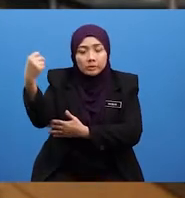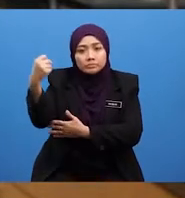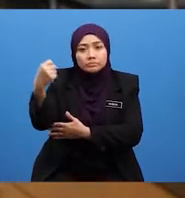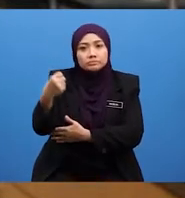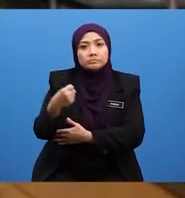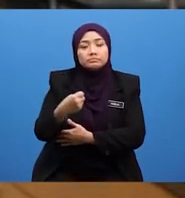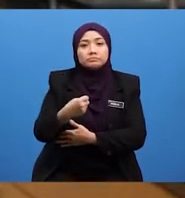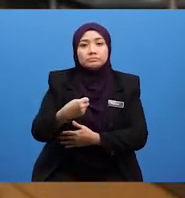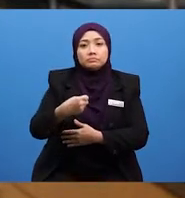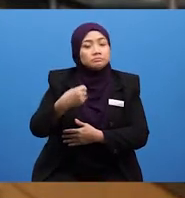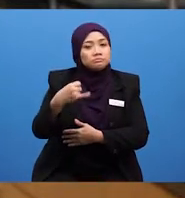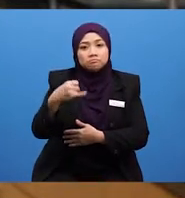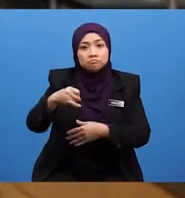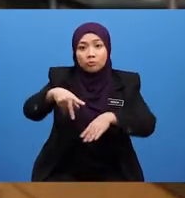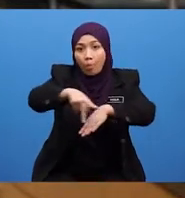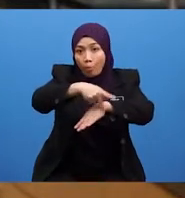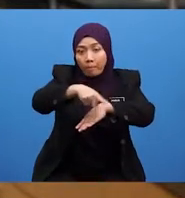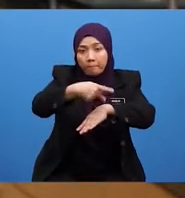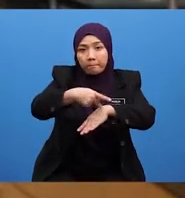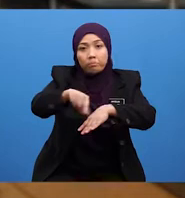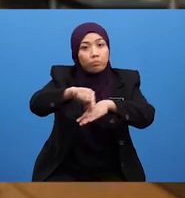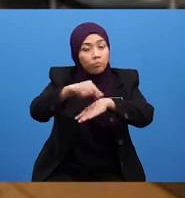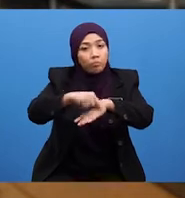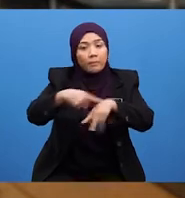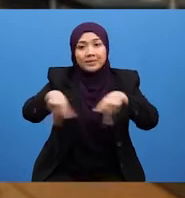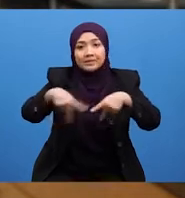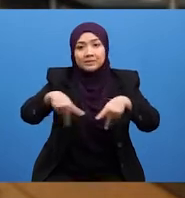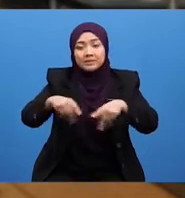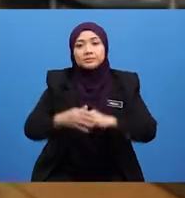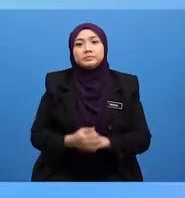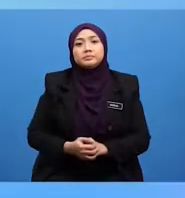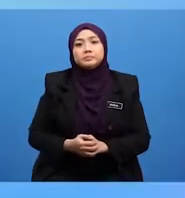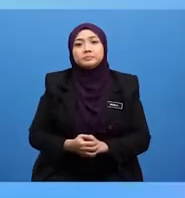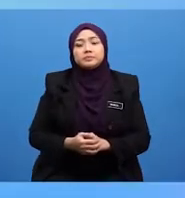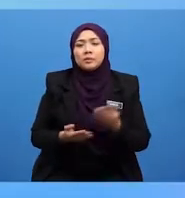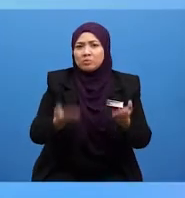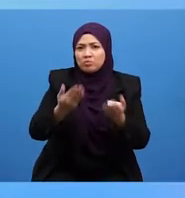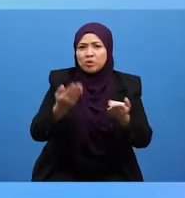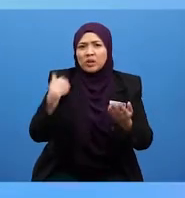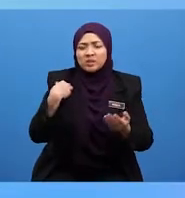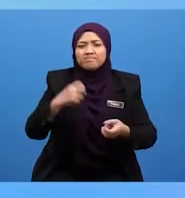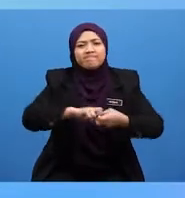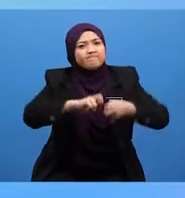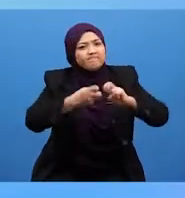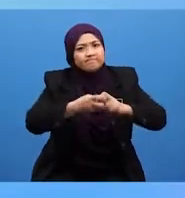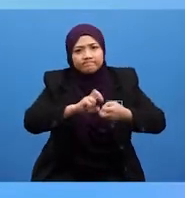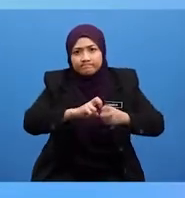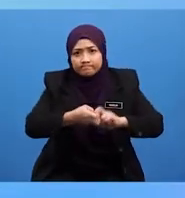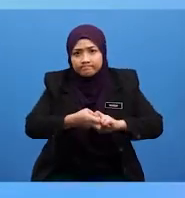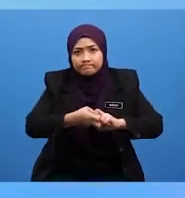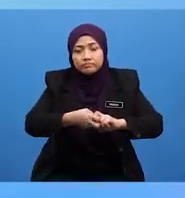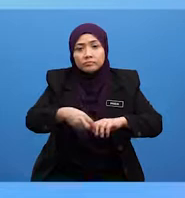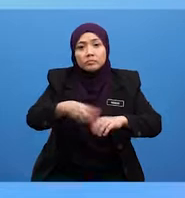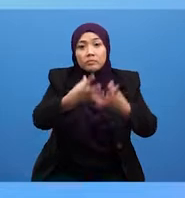plastik? Ya, tepat sekali jawapannya, murid-murid. Masalah pelupusan plastik